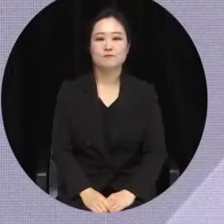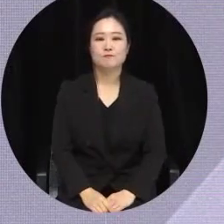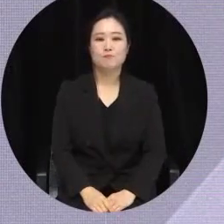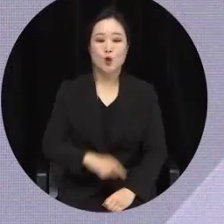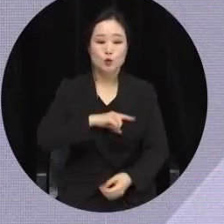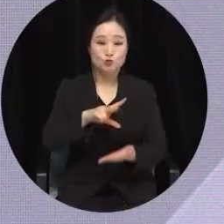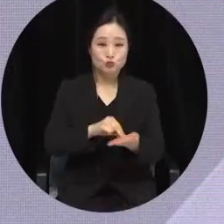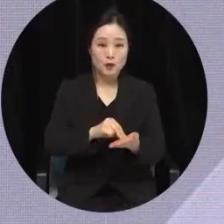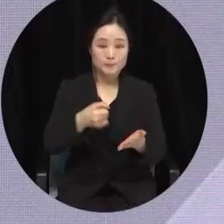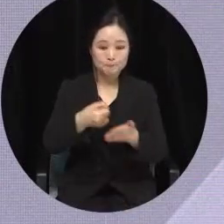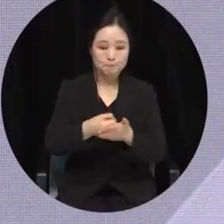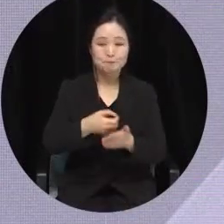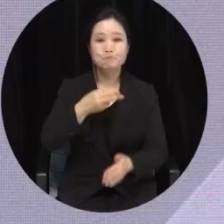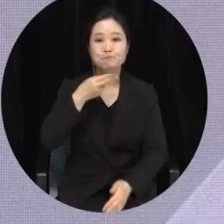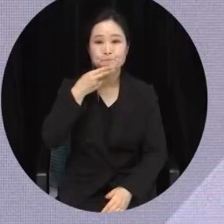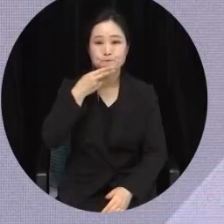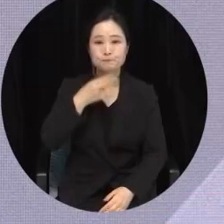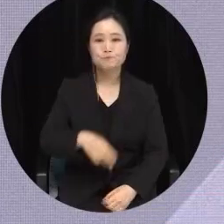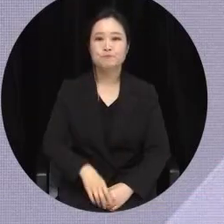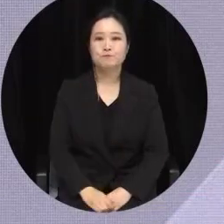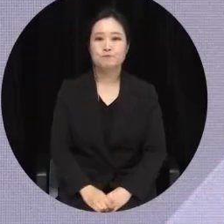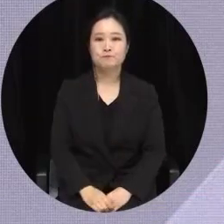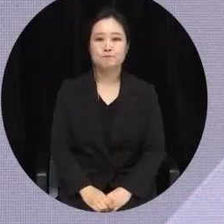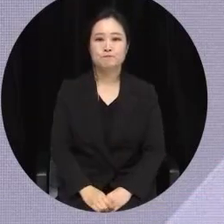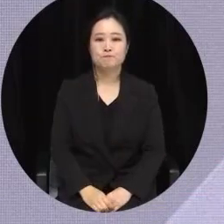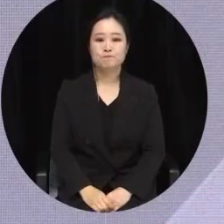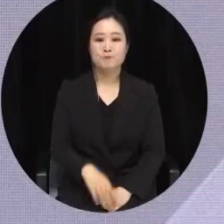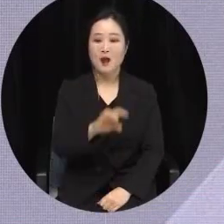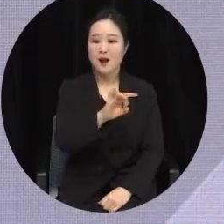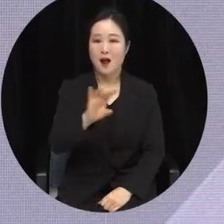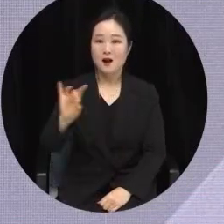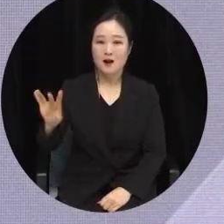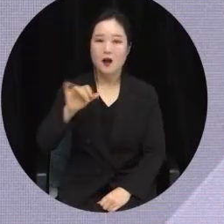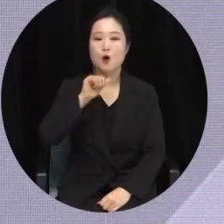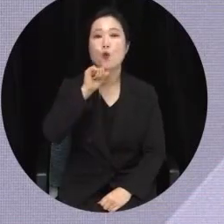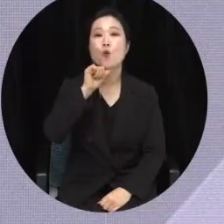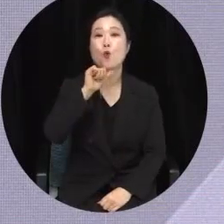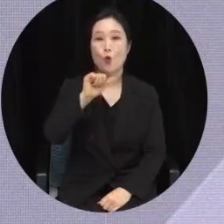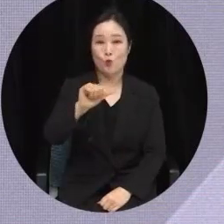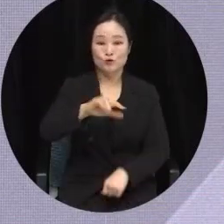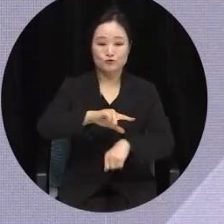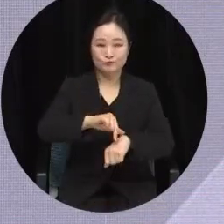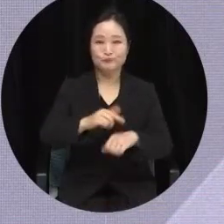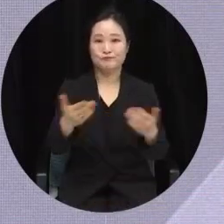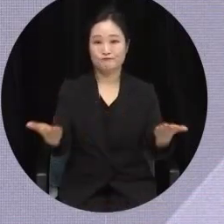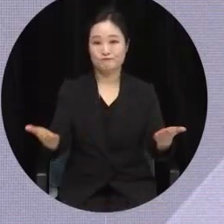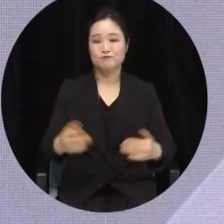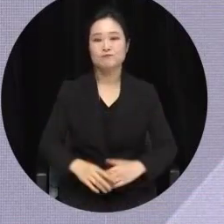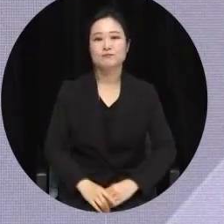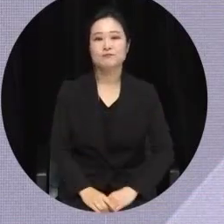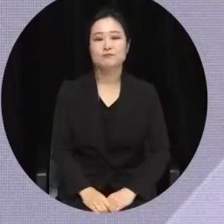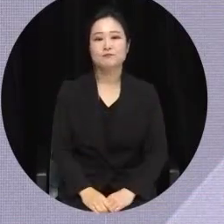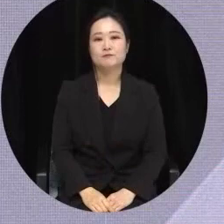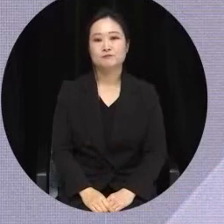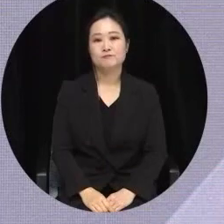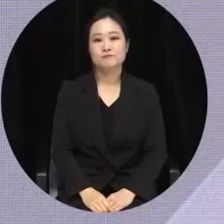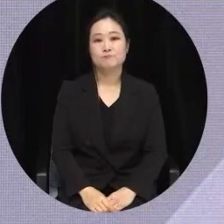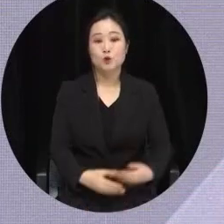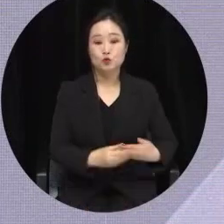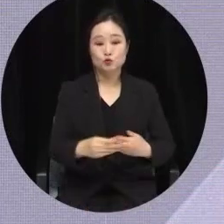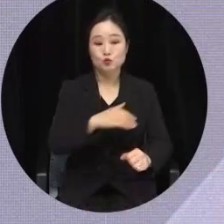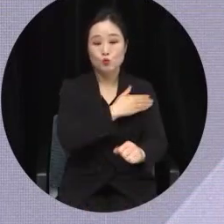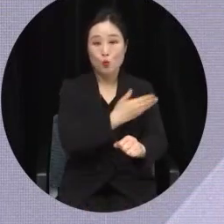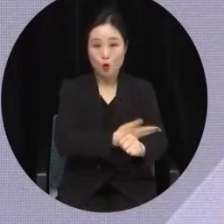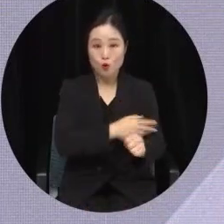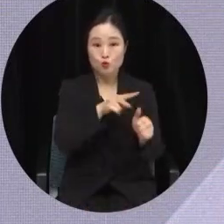주제는 따로 지정하지 않았으며 후보자별로 각 5분의 시간이 주어집니다. 주도권을 가진